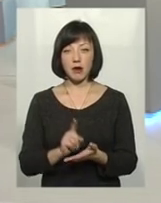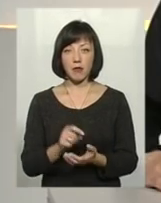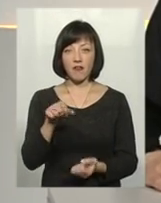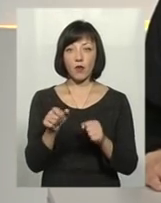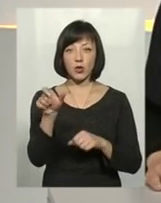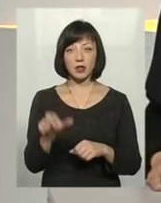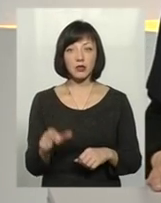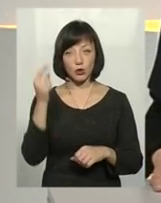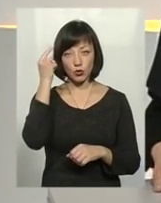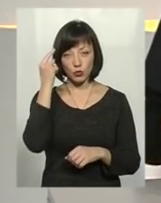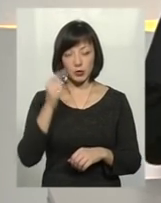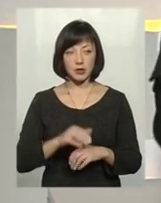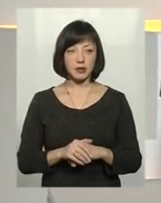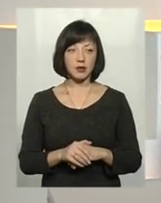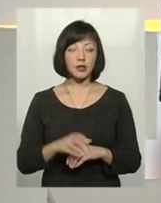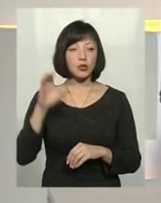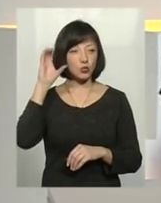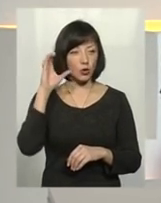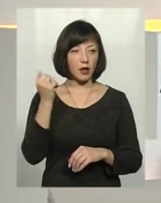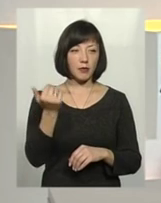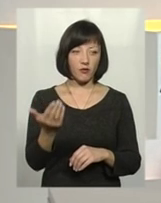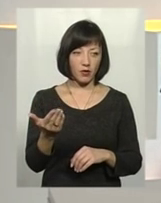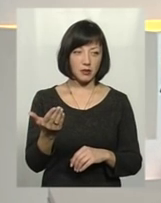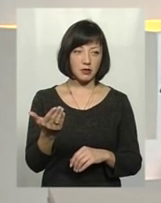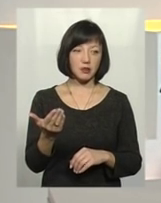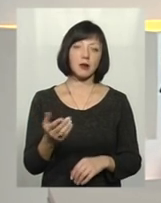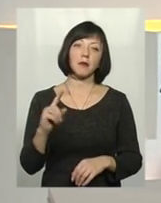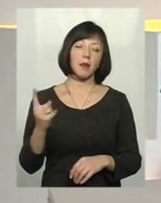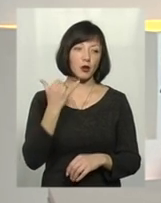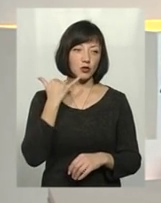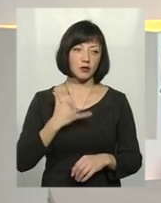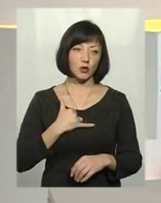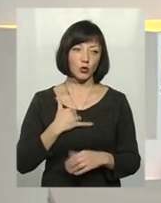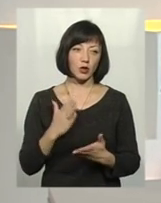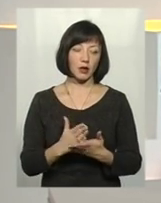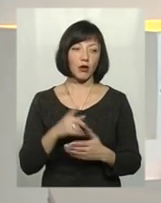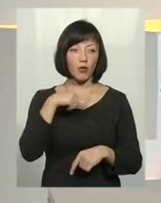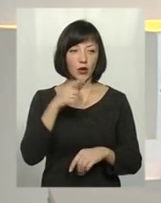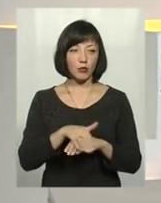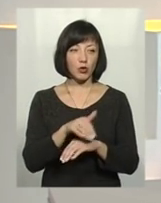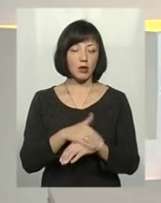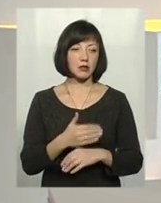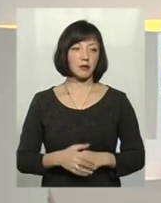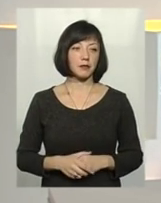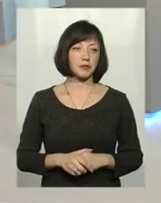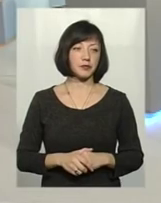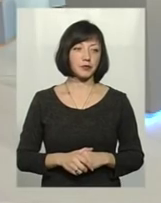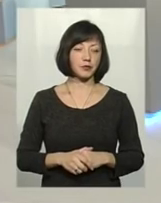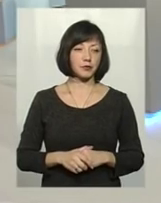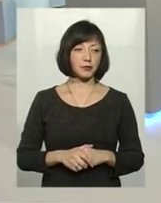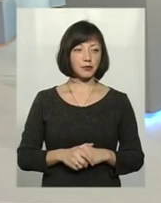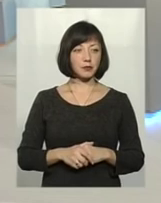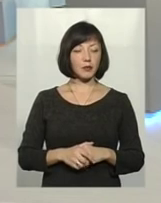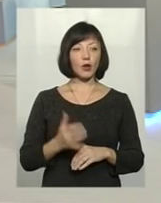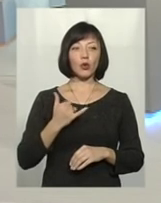задумуватися. 61-90-60. Слухаємо вас. У нас є перший телефонний дзвінок. Говоріть, будь ласка, ви в ефірі.